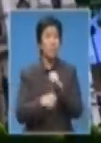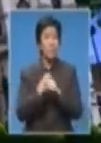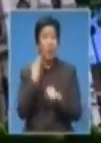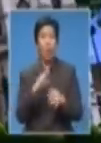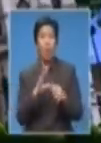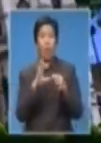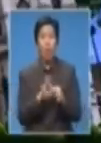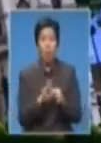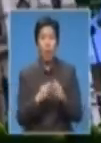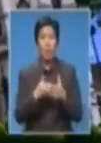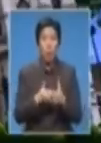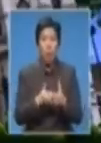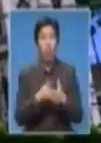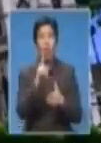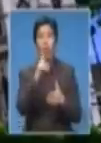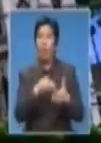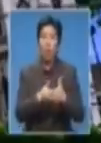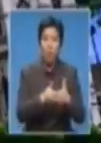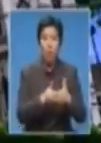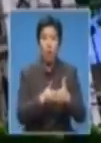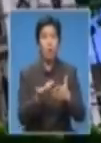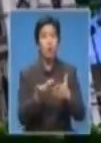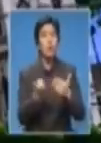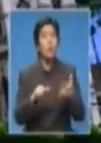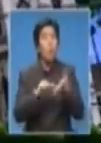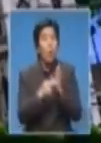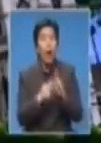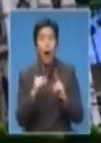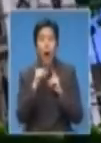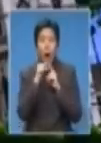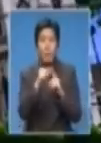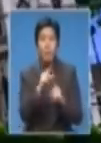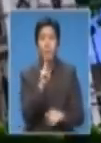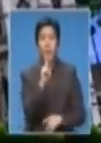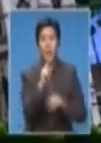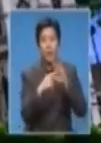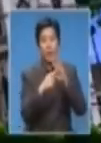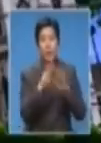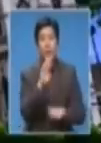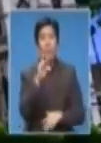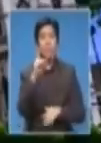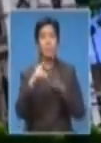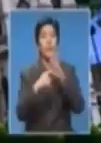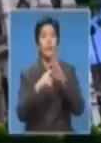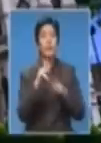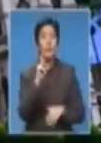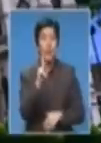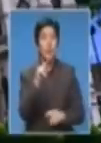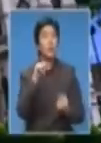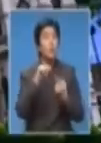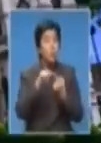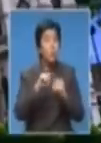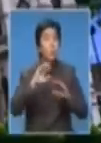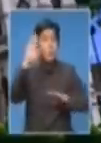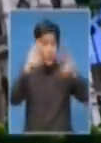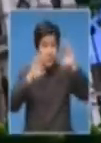อกนะครับหรือติดเดดล็อกแล้วกันนะติดกับคำว่ากับดักประชาธิปไตยนะครับ